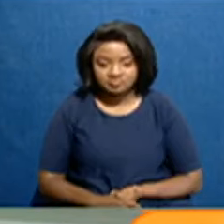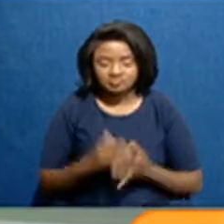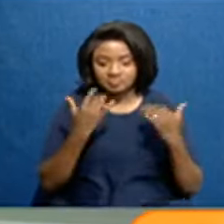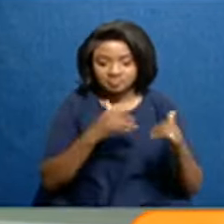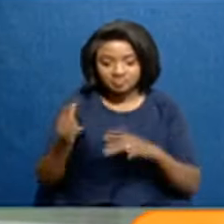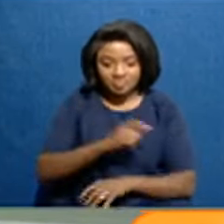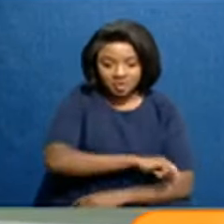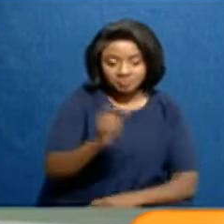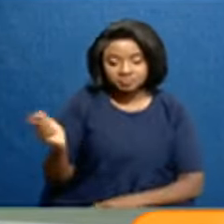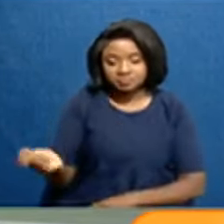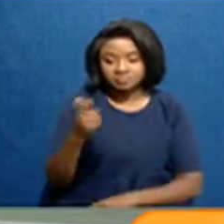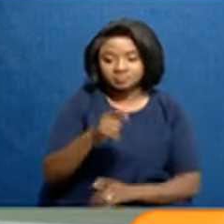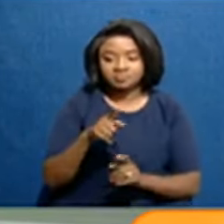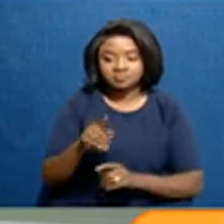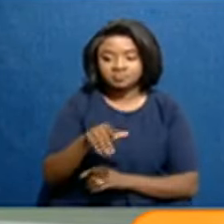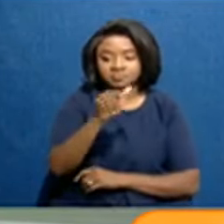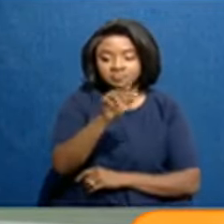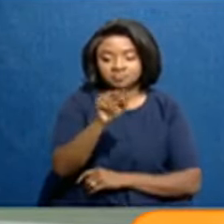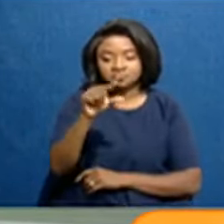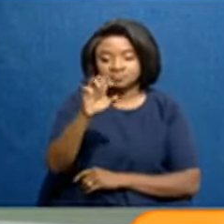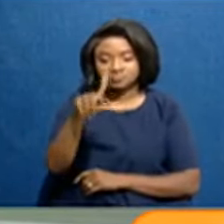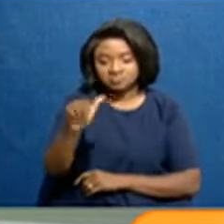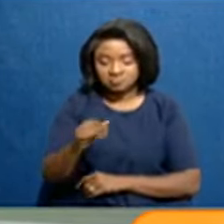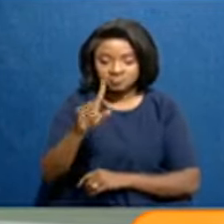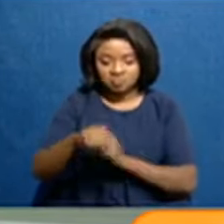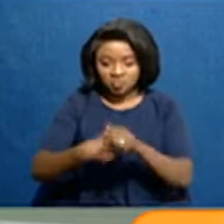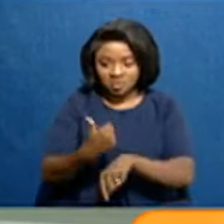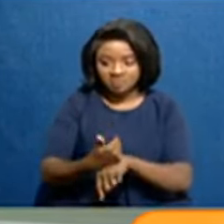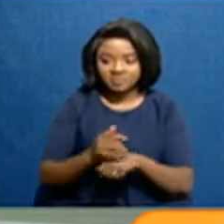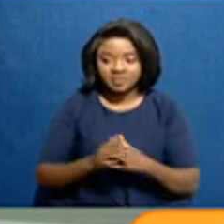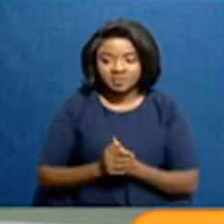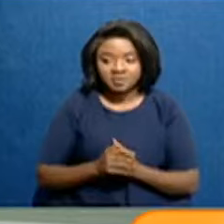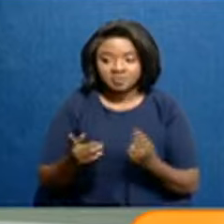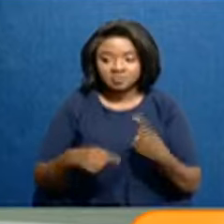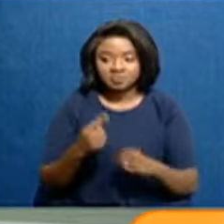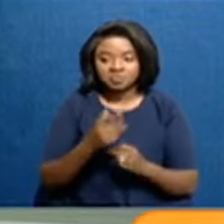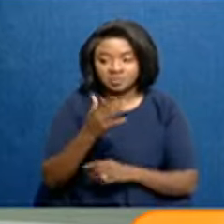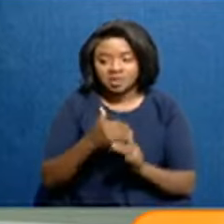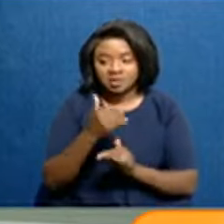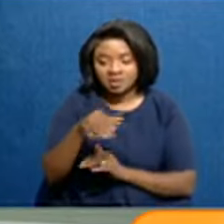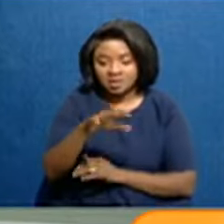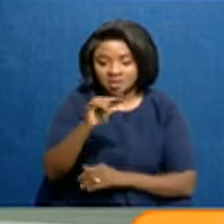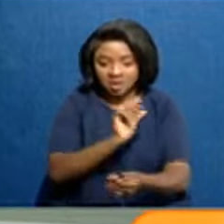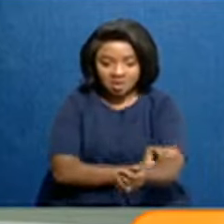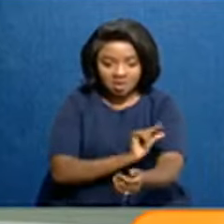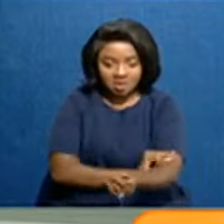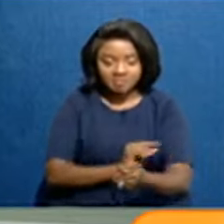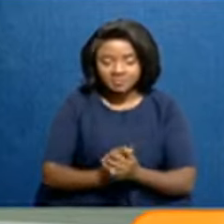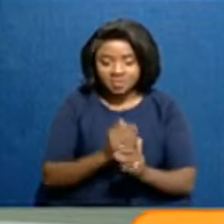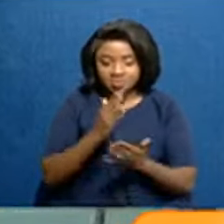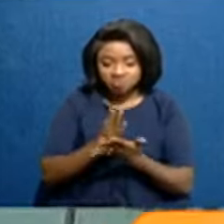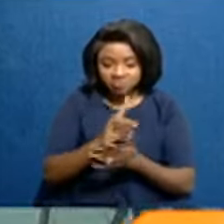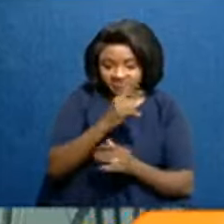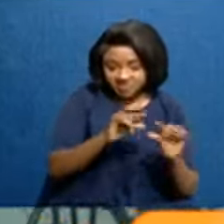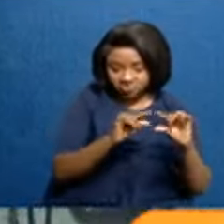Mchezaji Tennis Angela Okutoyi amefuzu fainali ya mashindano ya bara Afrika katika uwanja wa Borteyman Sports Complex mjini Accra Ghana. Licha ya kupoteza seti